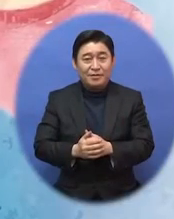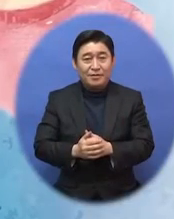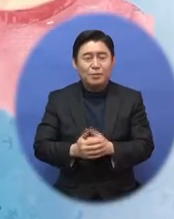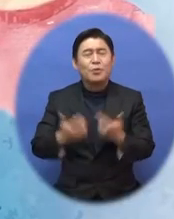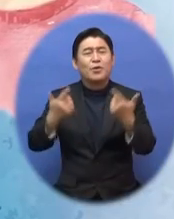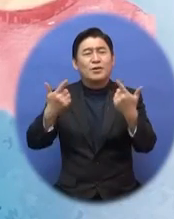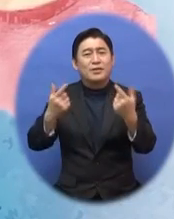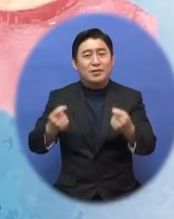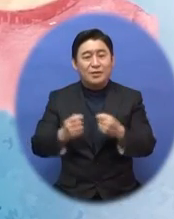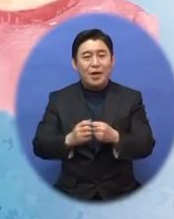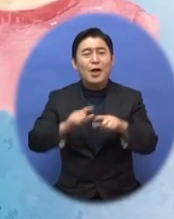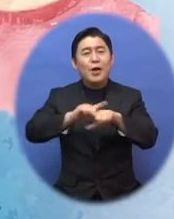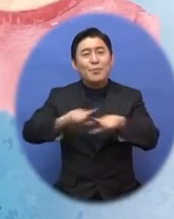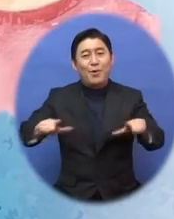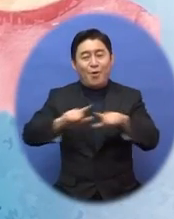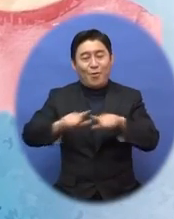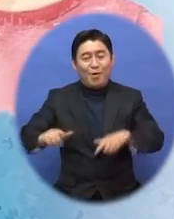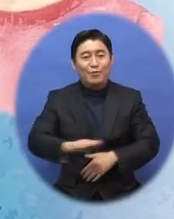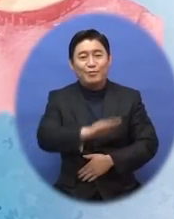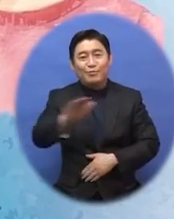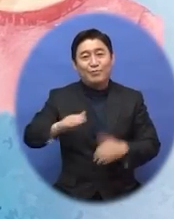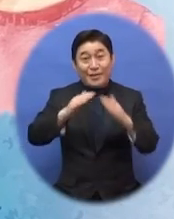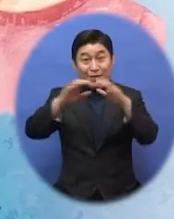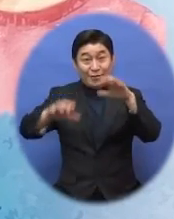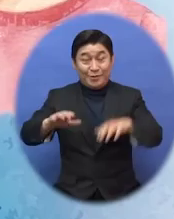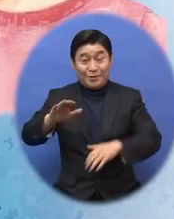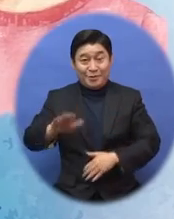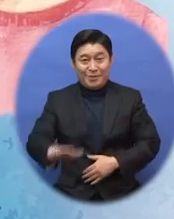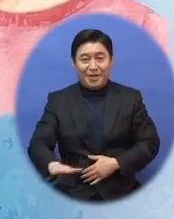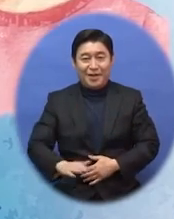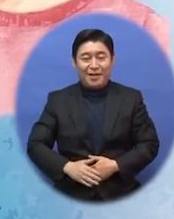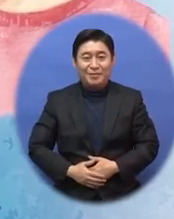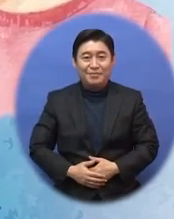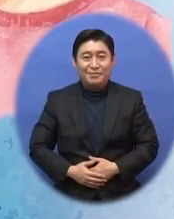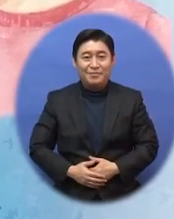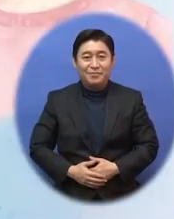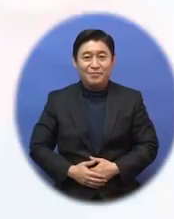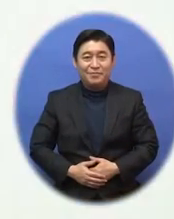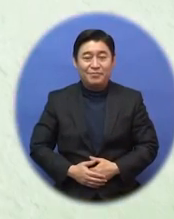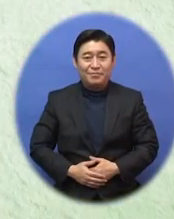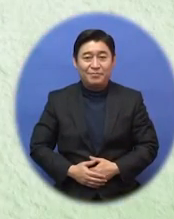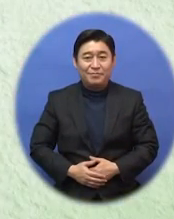이들 역시 평범한 우리의 이웃이었습니다.